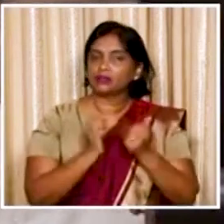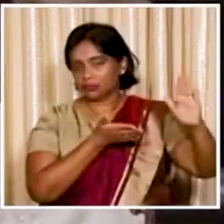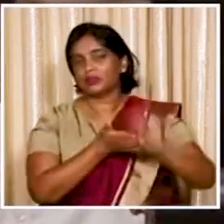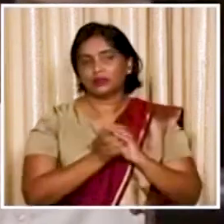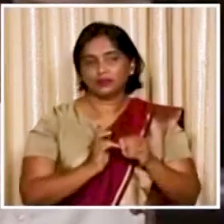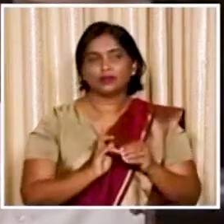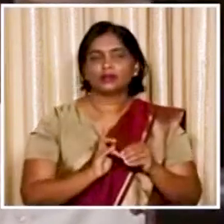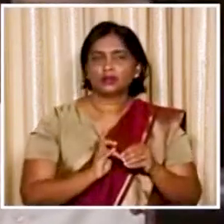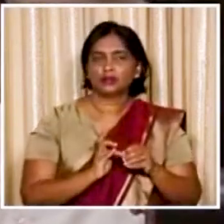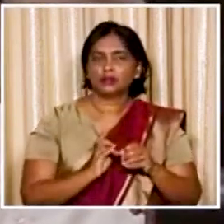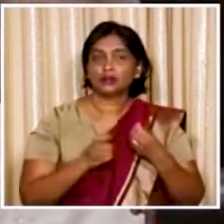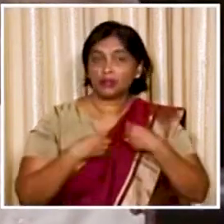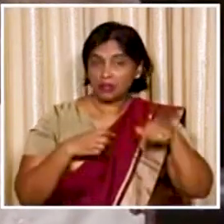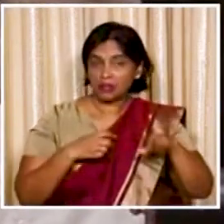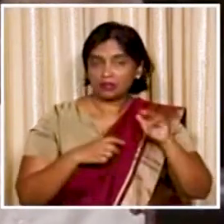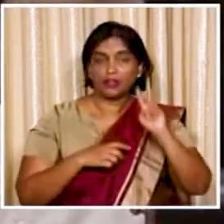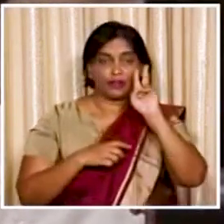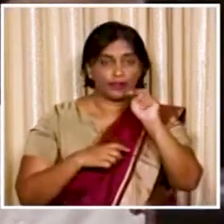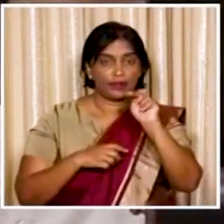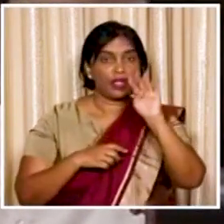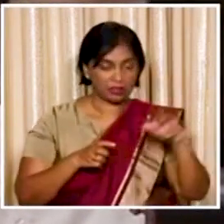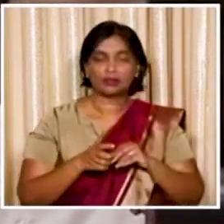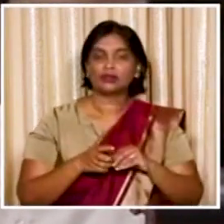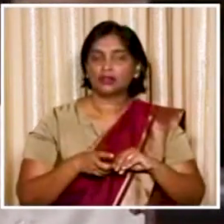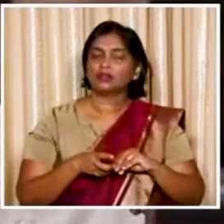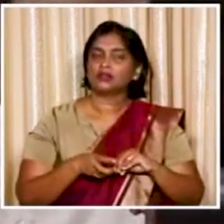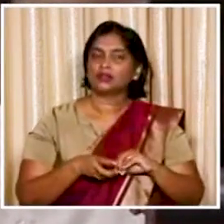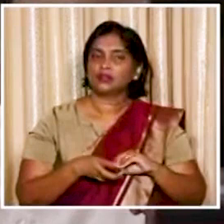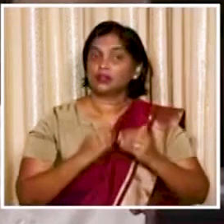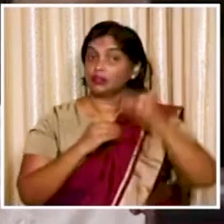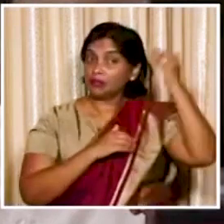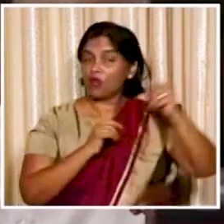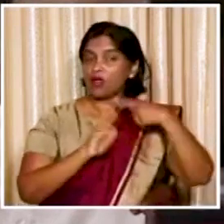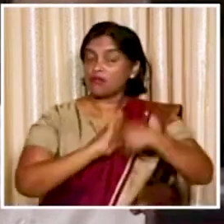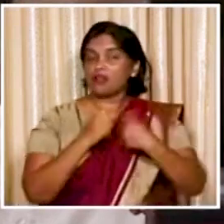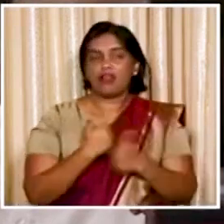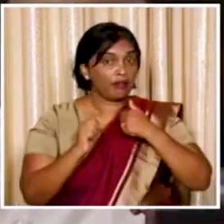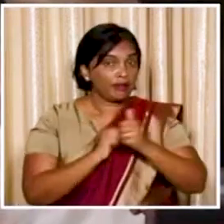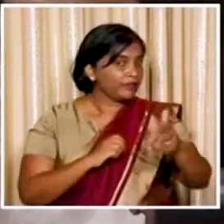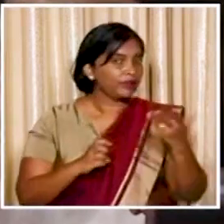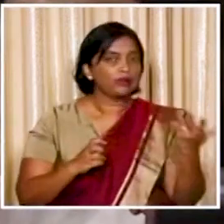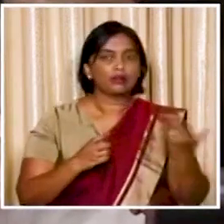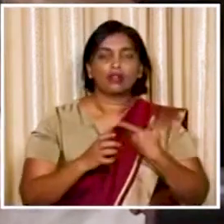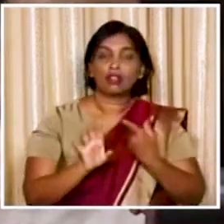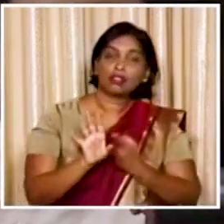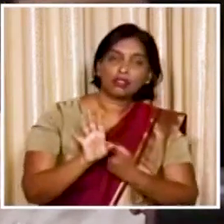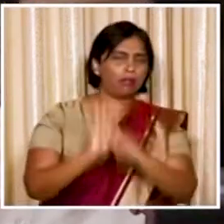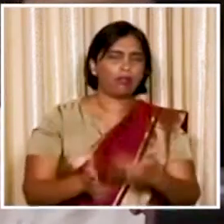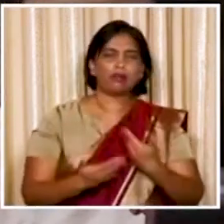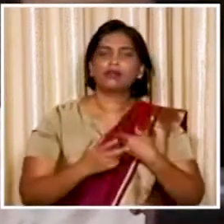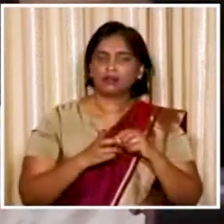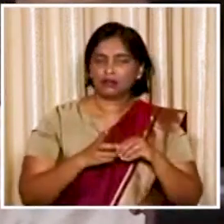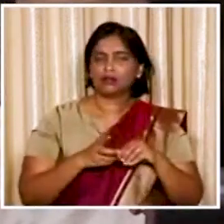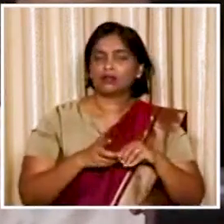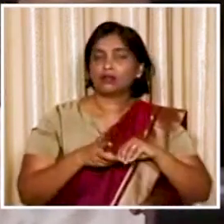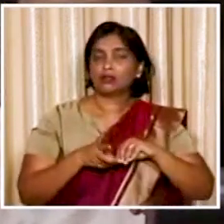දෙන්න කියලා අපිට තියෙන්නේ දැන් 2048ට වෙනුවෙන් රට හදන්න අපි මේක නැකරුවොත් අපි තරුණයන්ව පාවලා දෙනවා